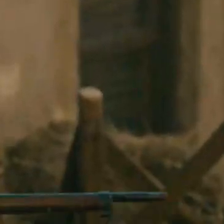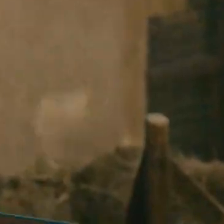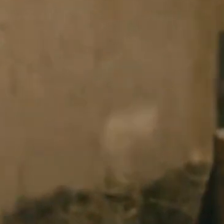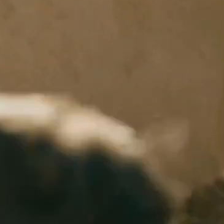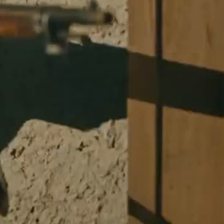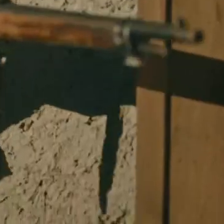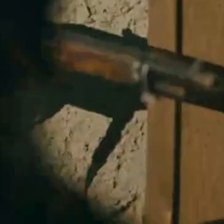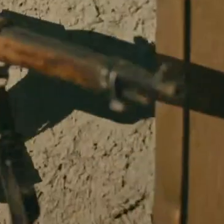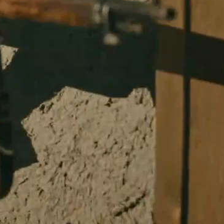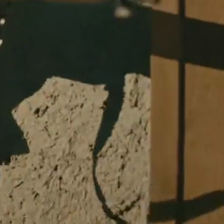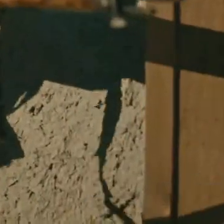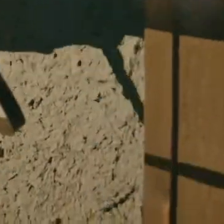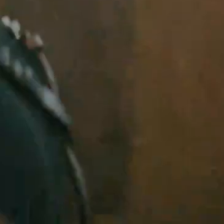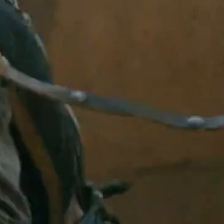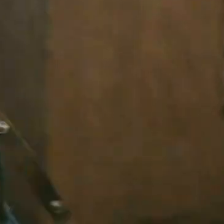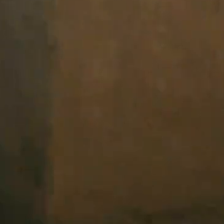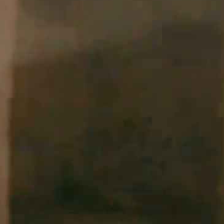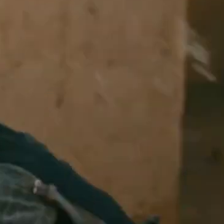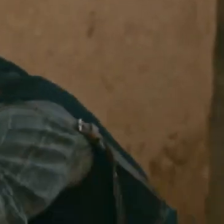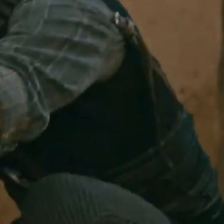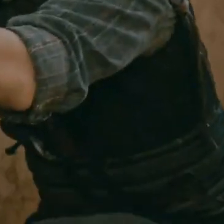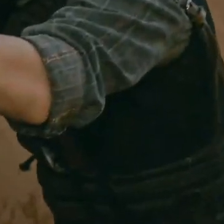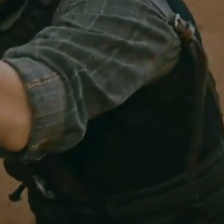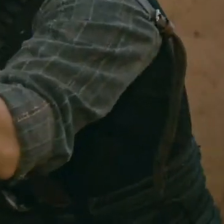Mehmet bir an eğilip ateş etti.